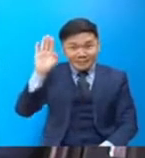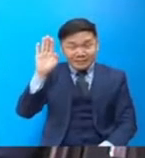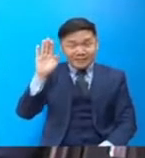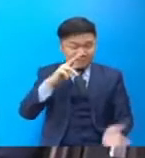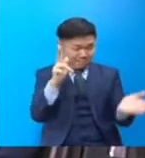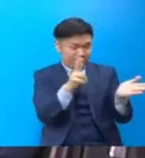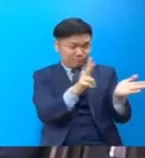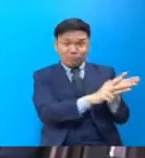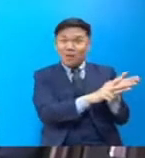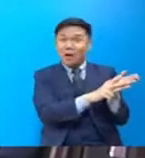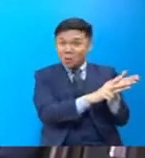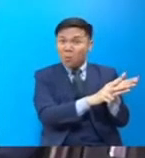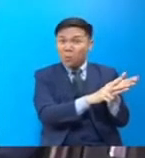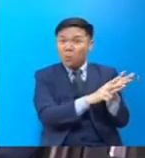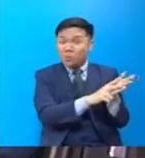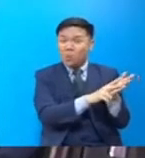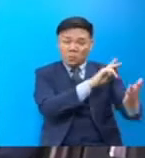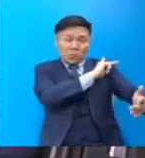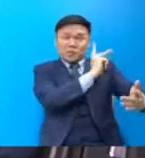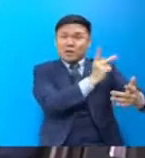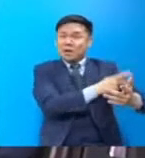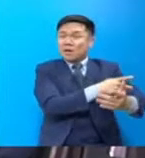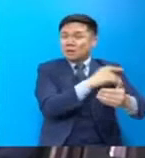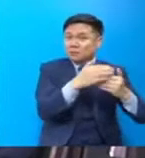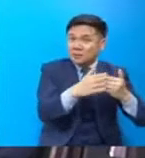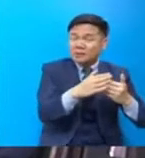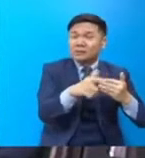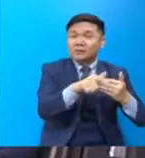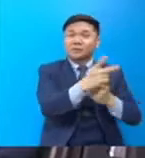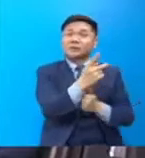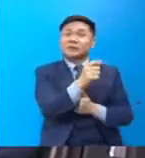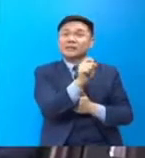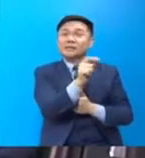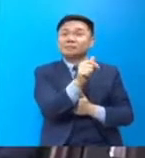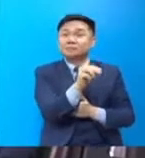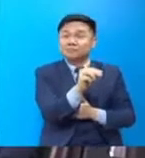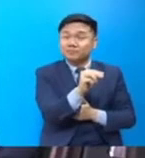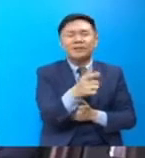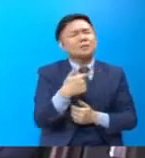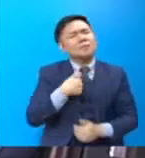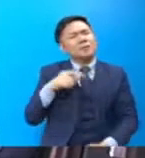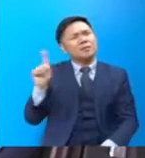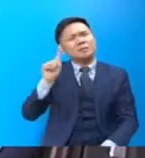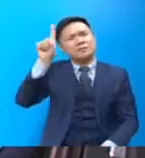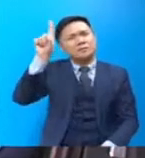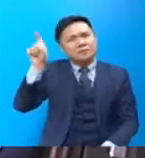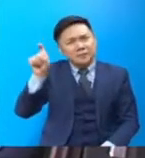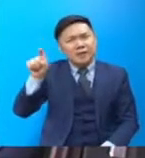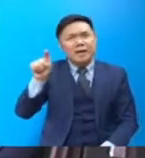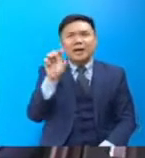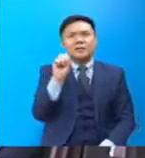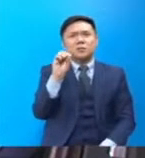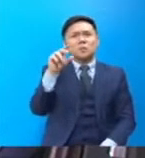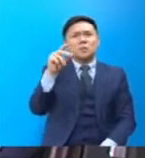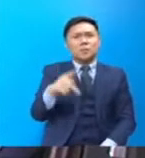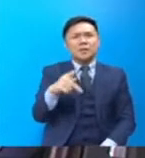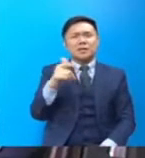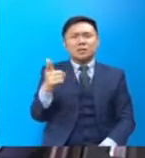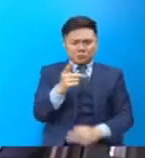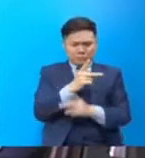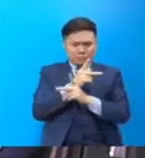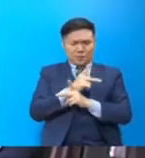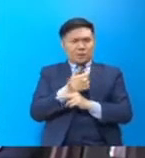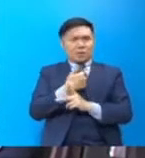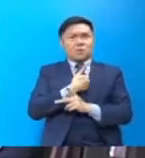penguasaan dan juga calon cadangan untuk memantapkan custom nih Saya ingin bertanya apakah shopee berkaitan dengan